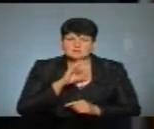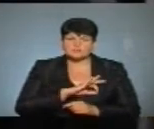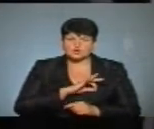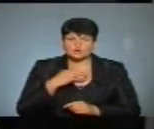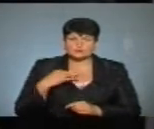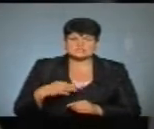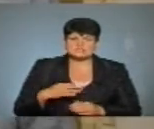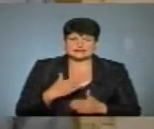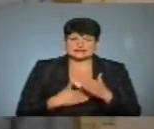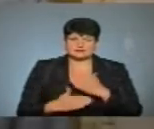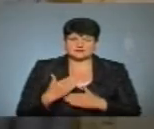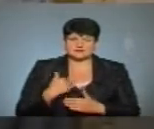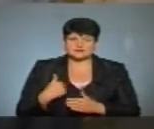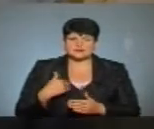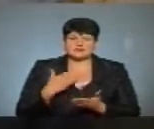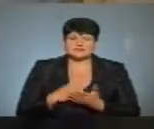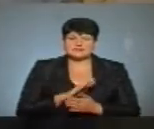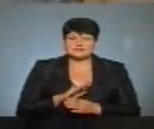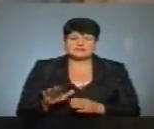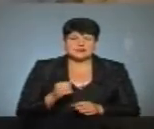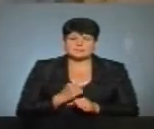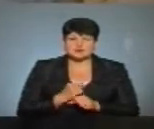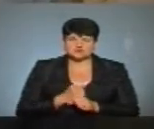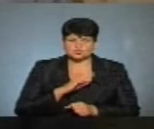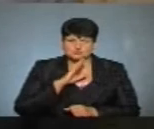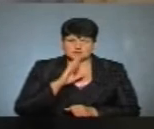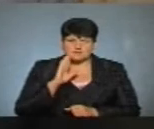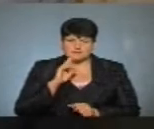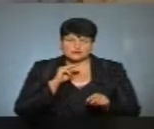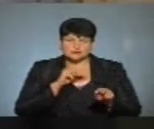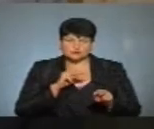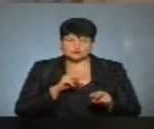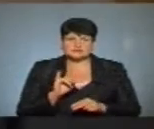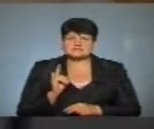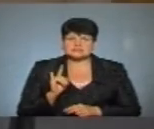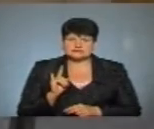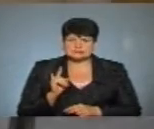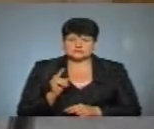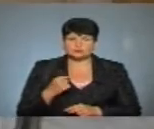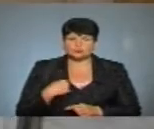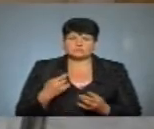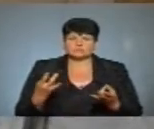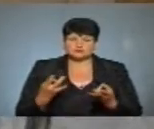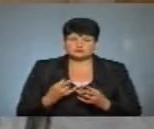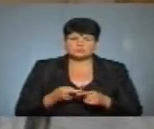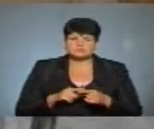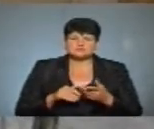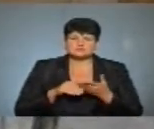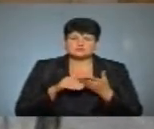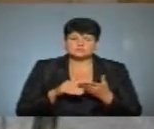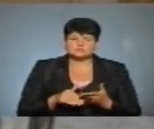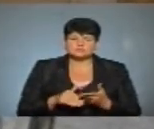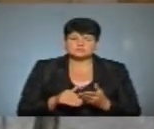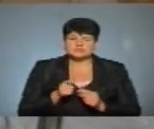сина з інвалідністю. Я є непрацююча мама, я доглядаю за дитиною, тому ми потребуємо такої допомоги.